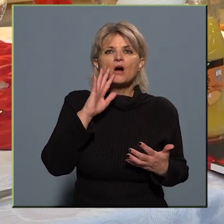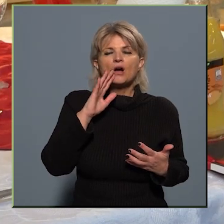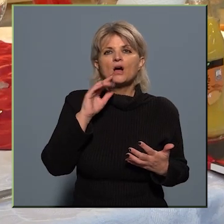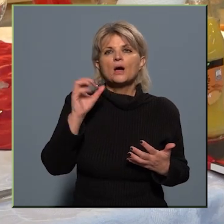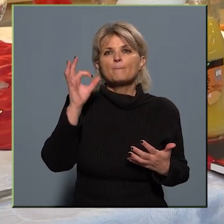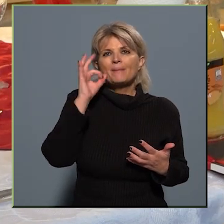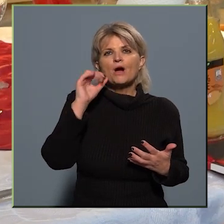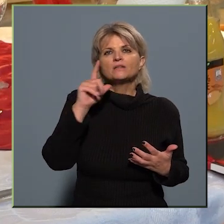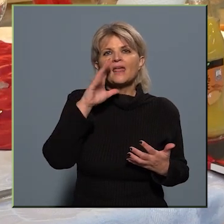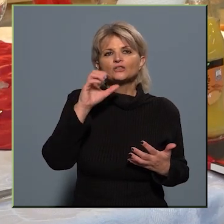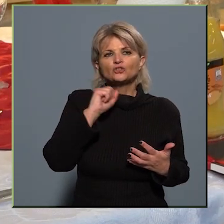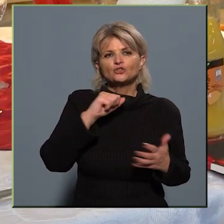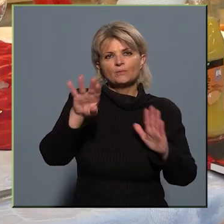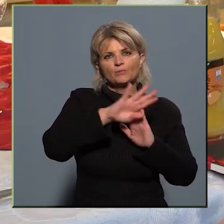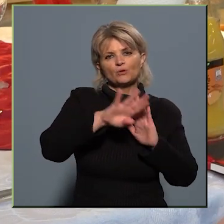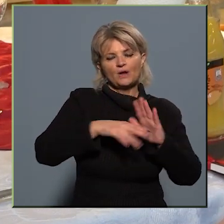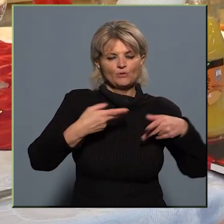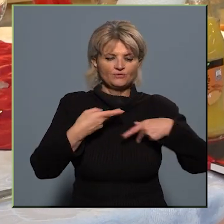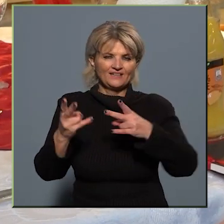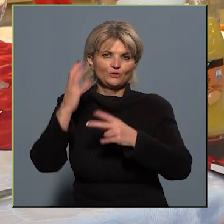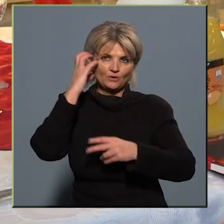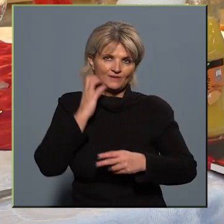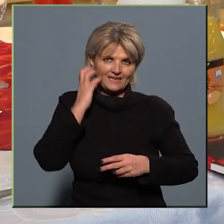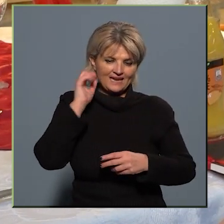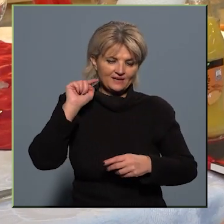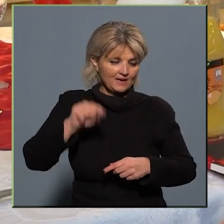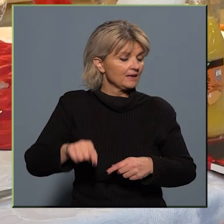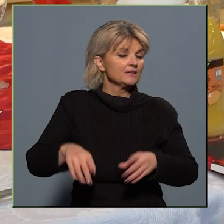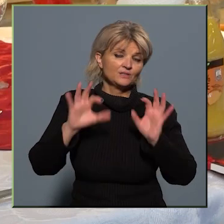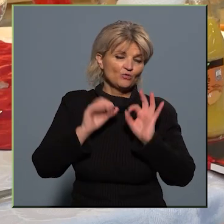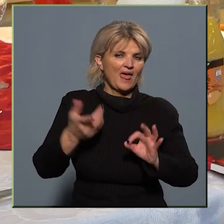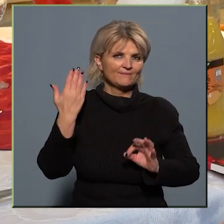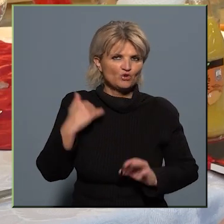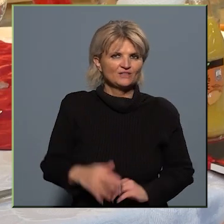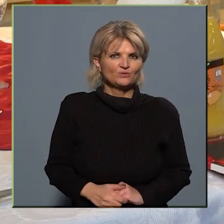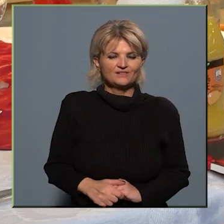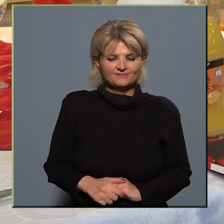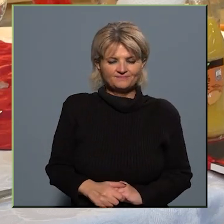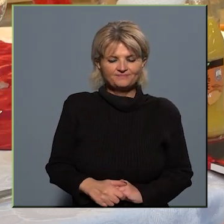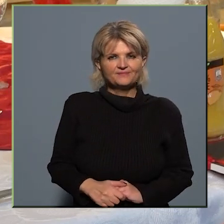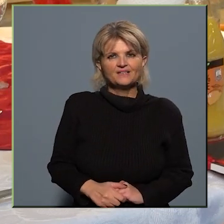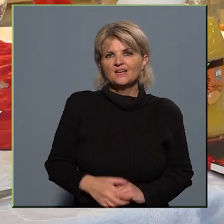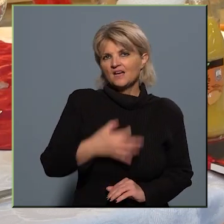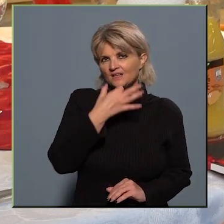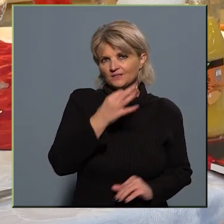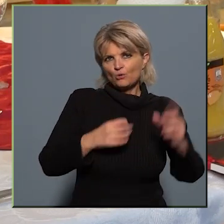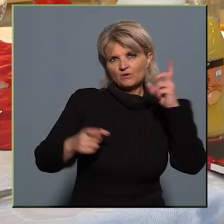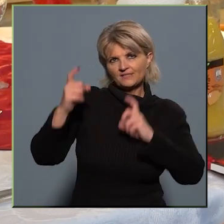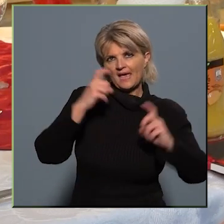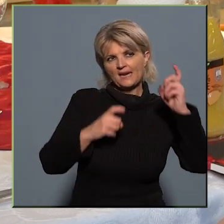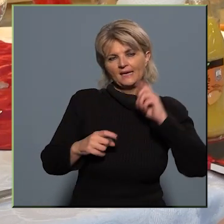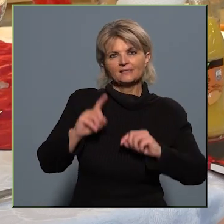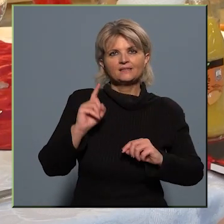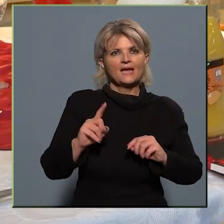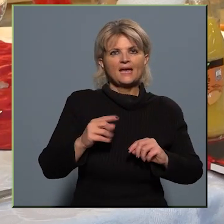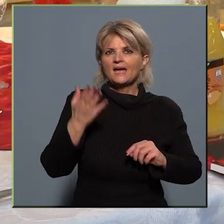lehetett vinni vidékre, és akkor ilyenek mellett jól el voltunk szó szerint, de